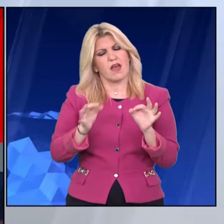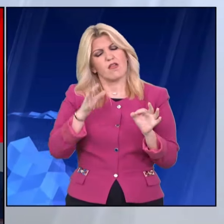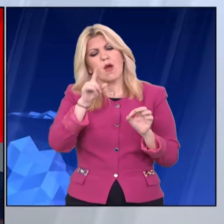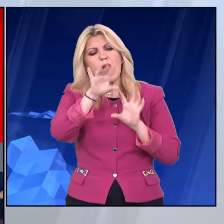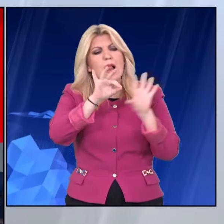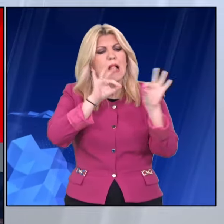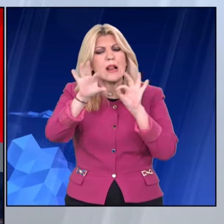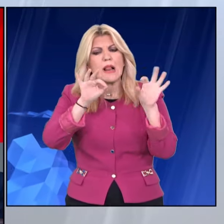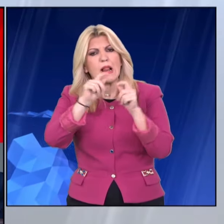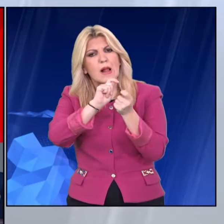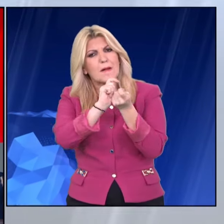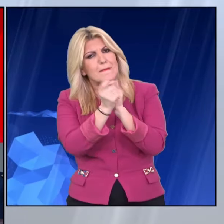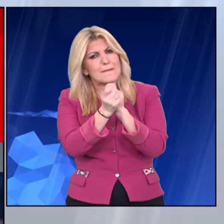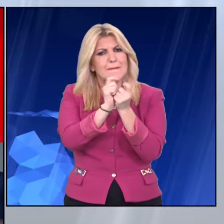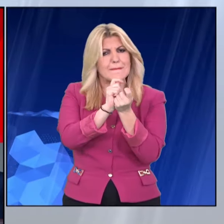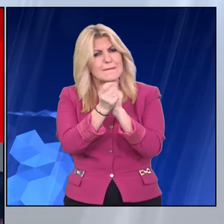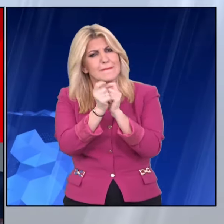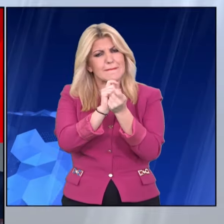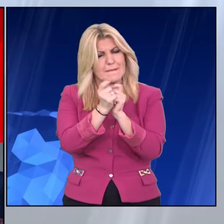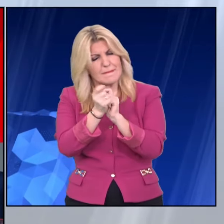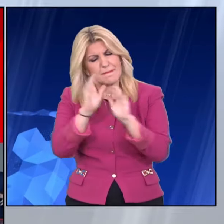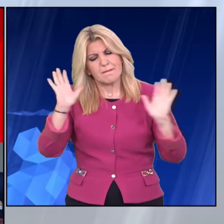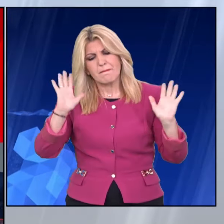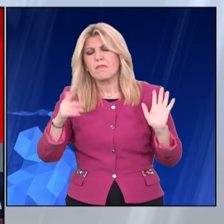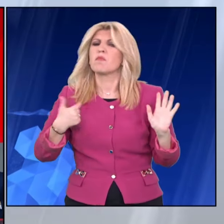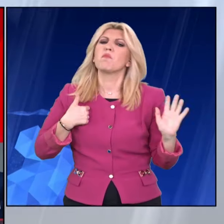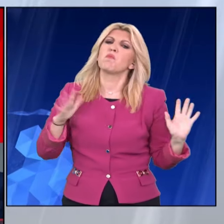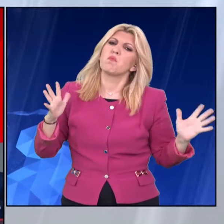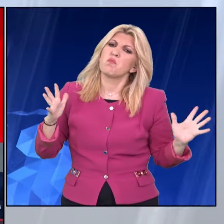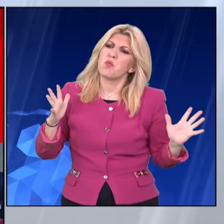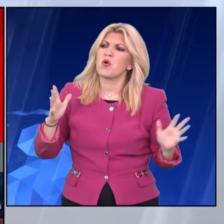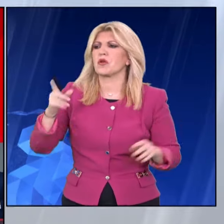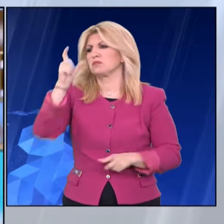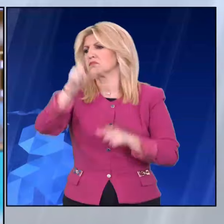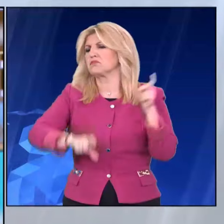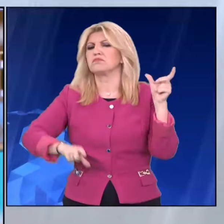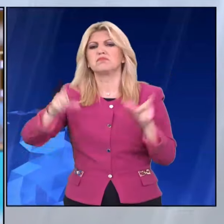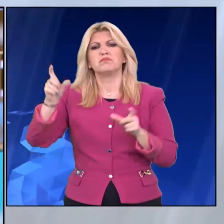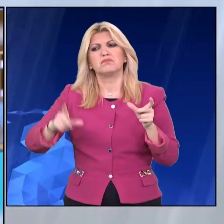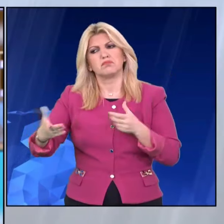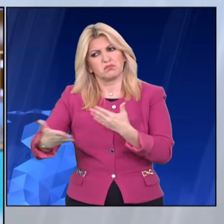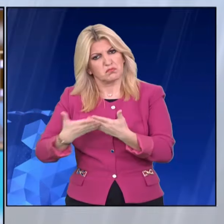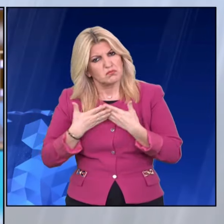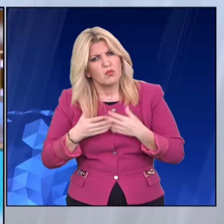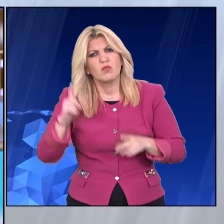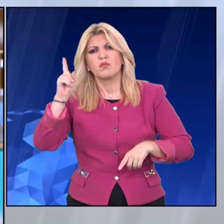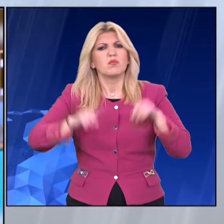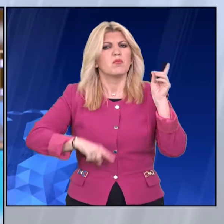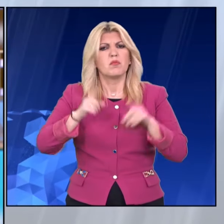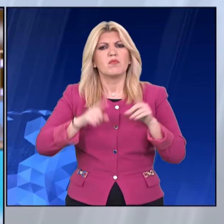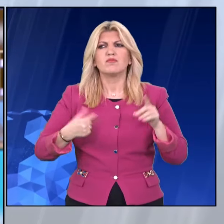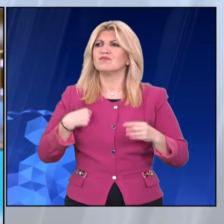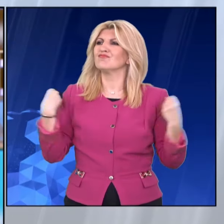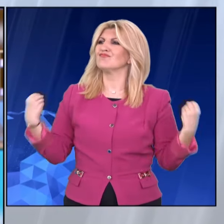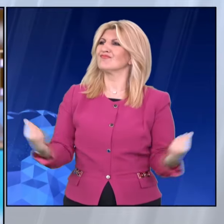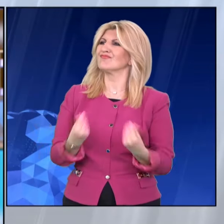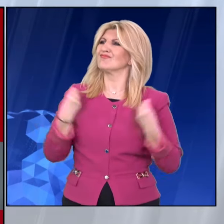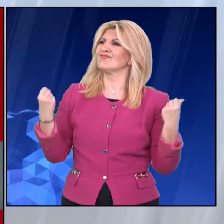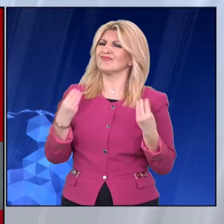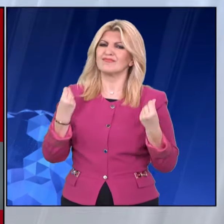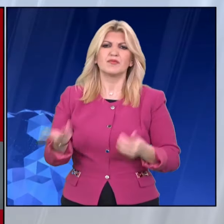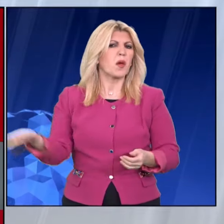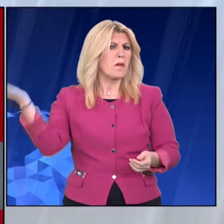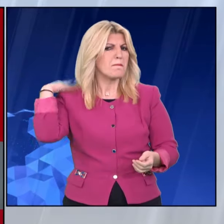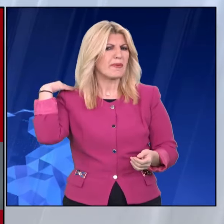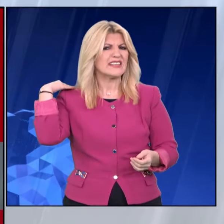θα αντιδράσουν όλοι. Αναμένω τα πάντα. Μπορεί κάποιος από το πουθενά να με πληγώσει, κάποιος να με χαιρώσει πισόπλατα. Είμαι έτοιμος.